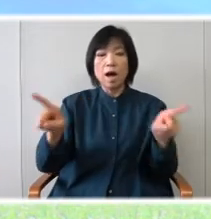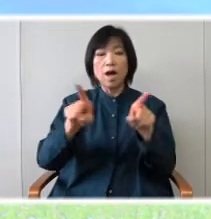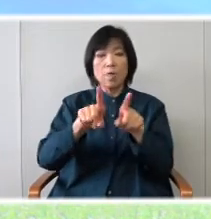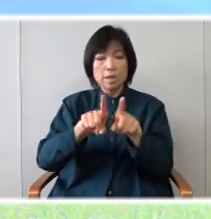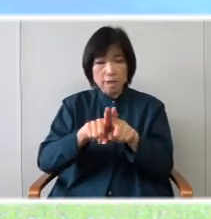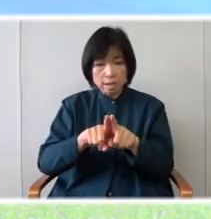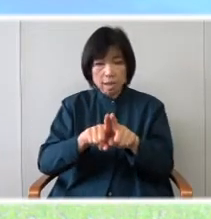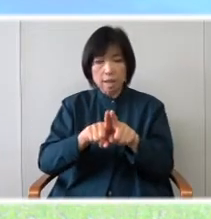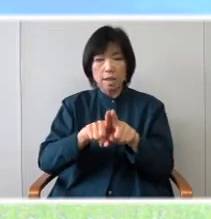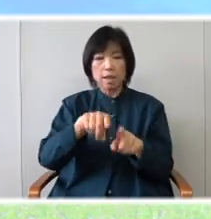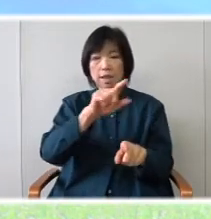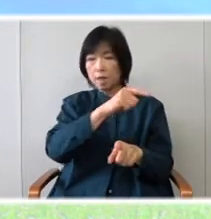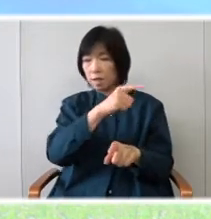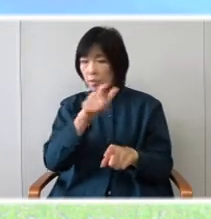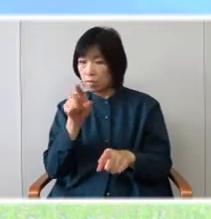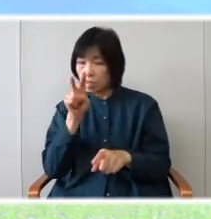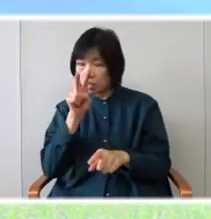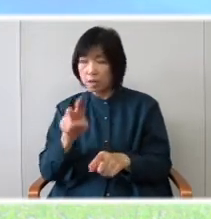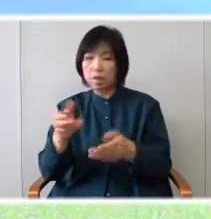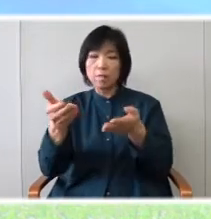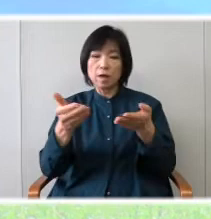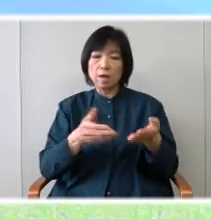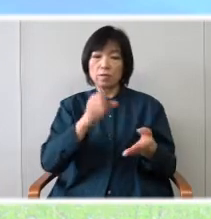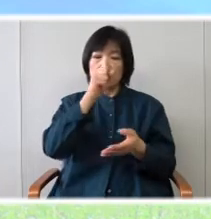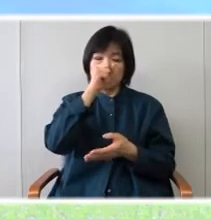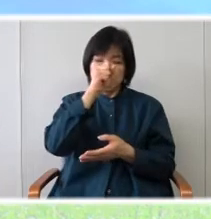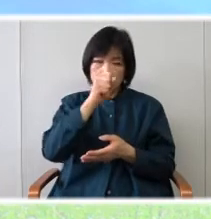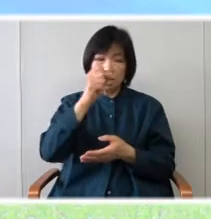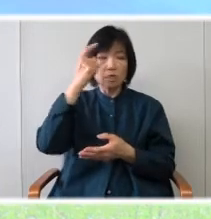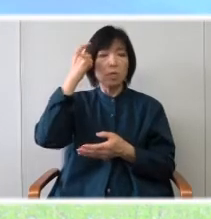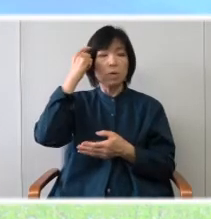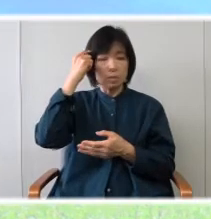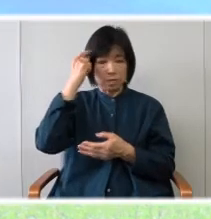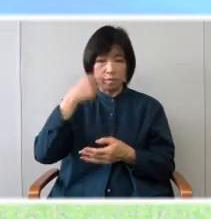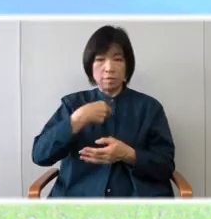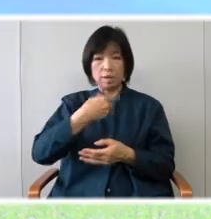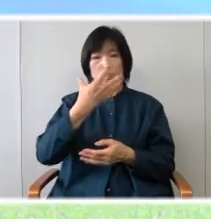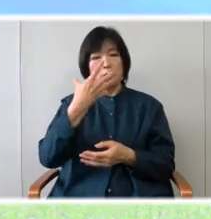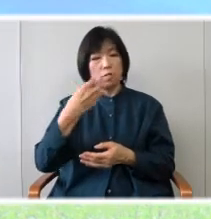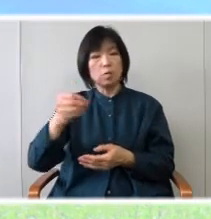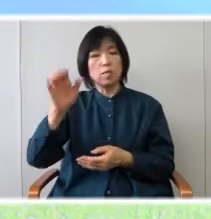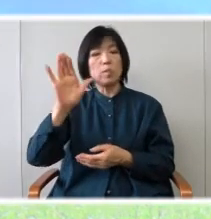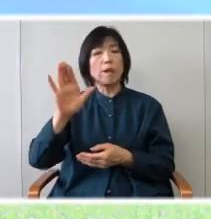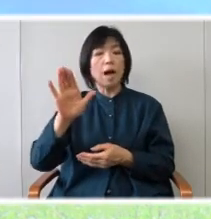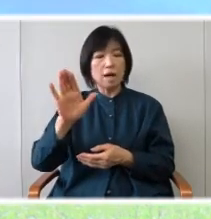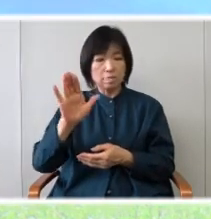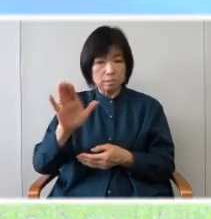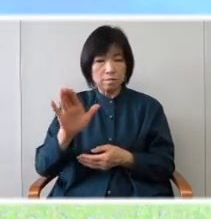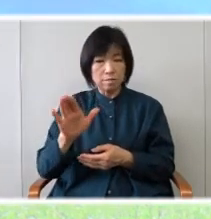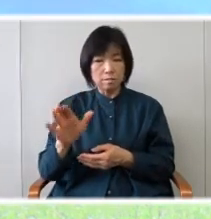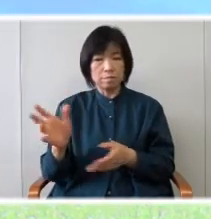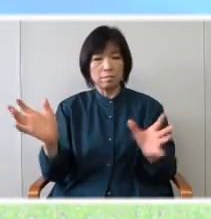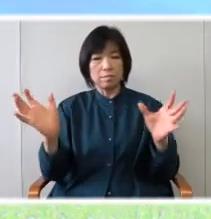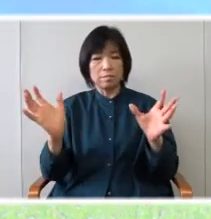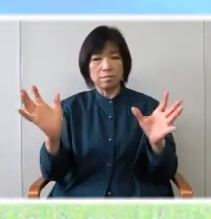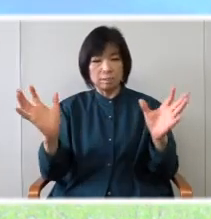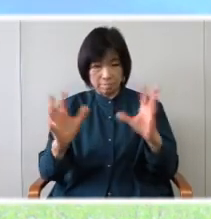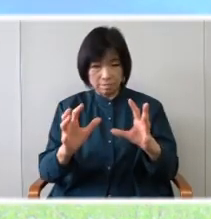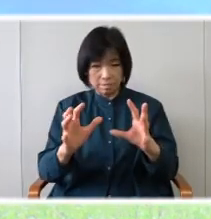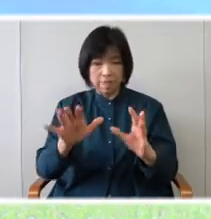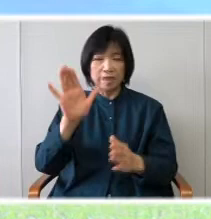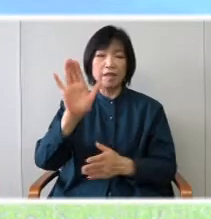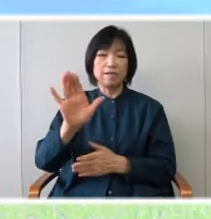らえるといいのかなということで、私も非常に興味のあるこのシンポジウムであります。